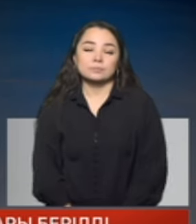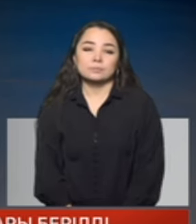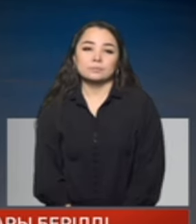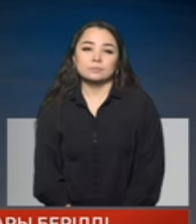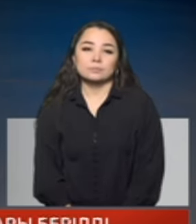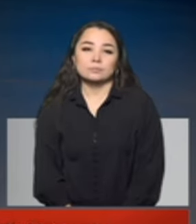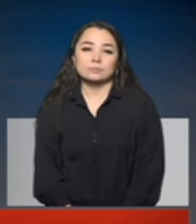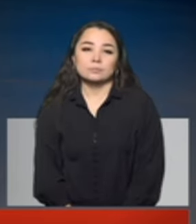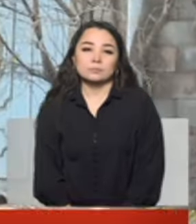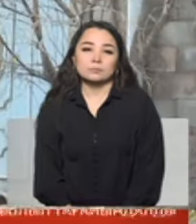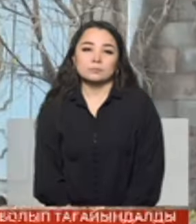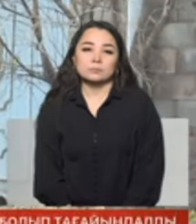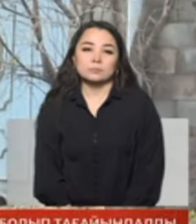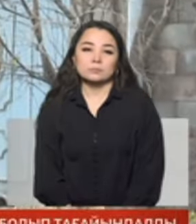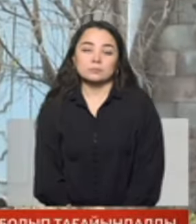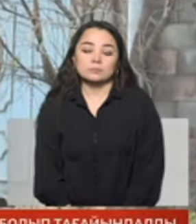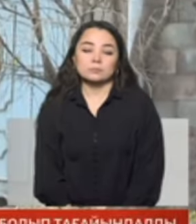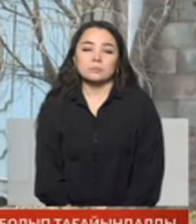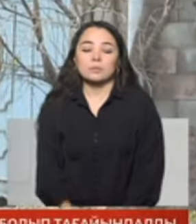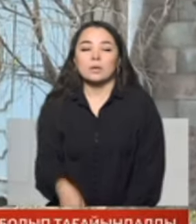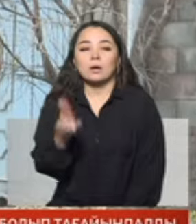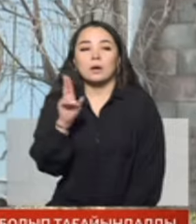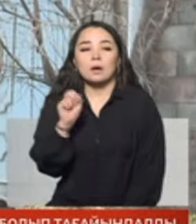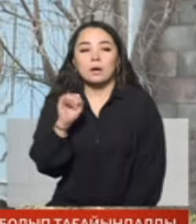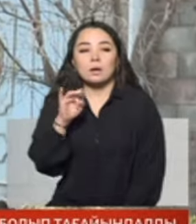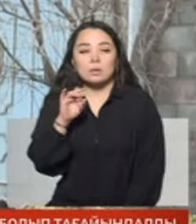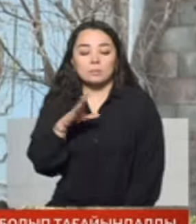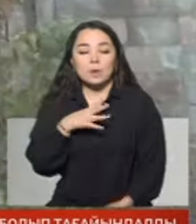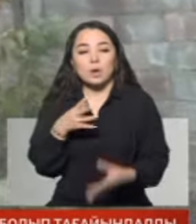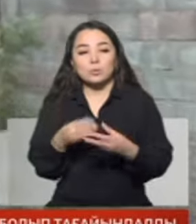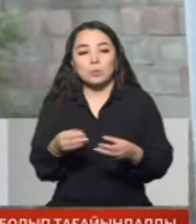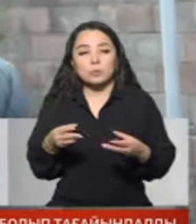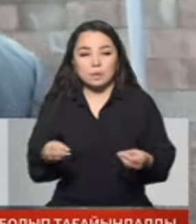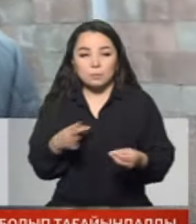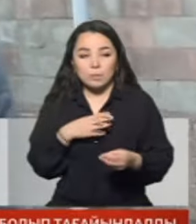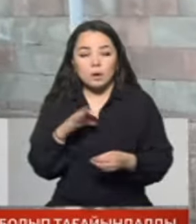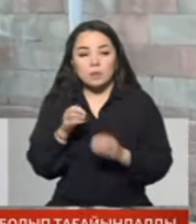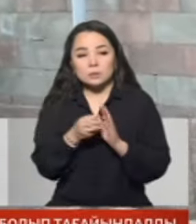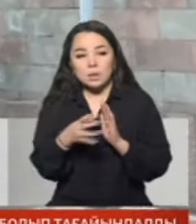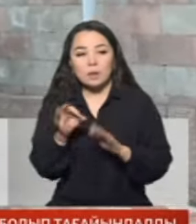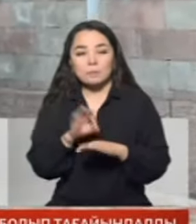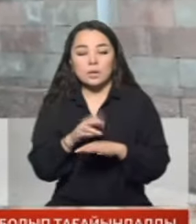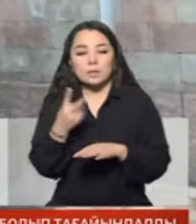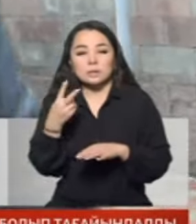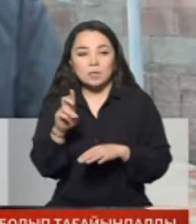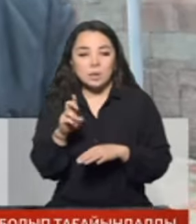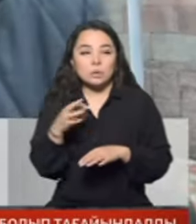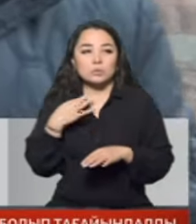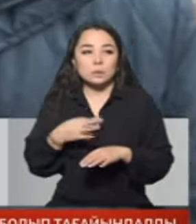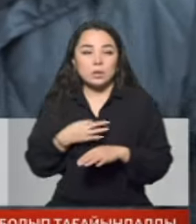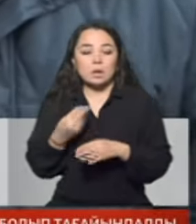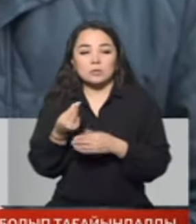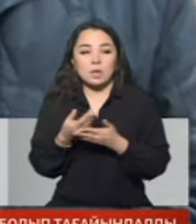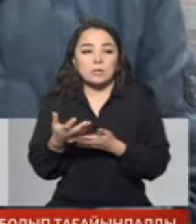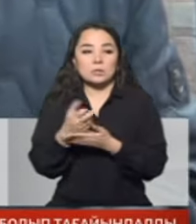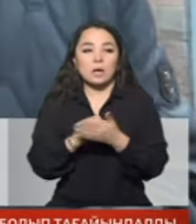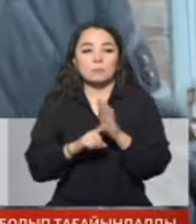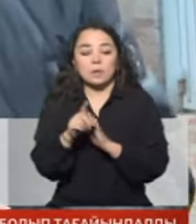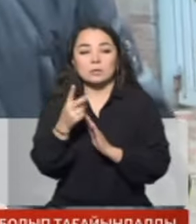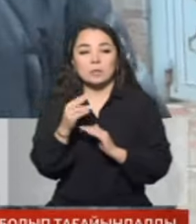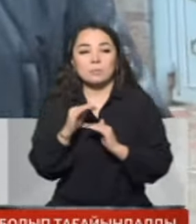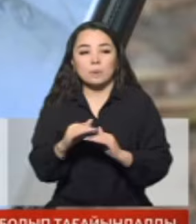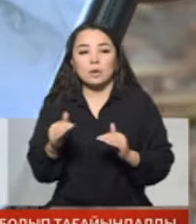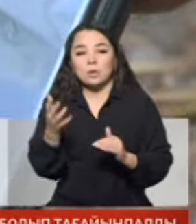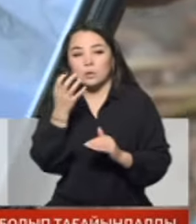болатын. Қайрат Төлендеев көктемде онкологиялық ауруға шалдыққан егіз ұлының еміне ақша жинап бастаған. Қос